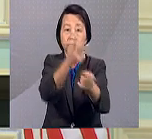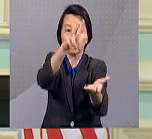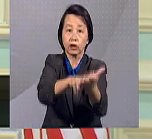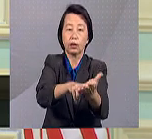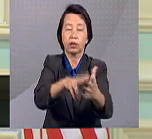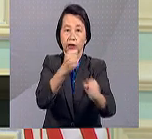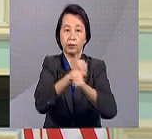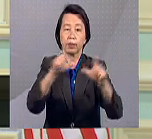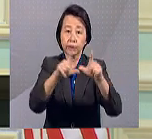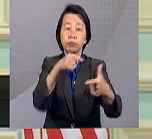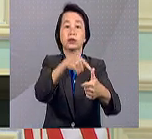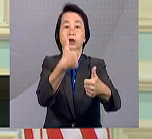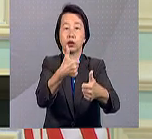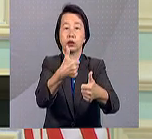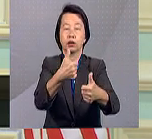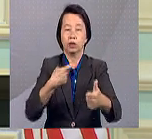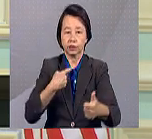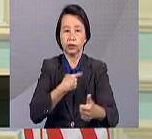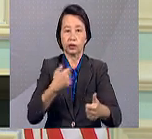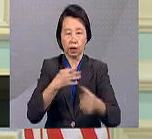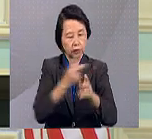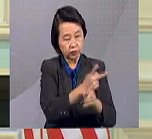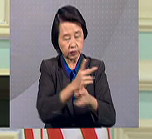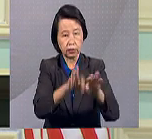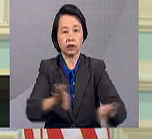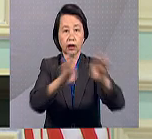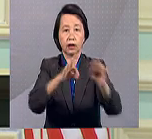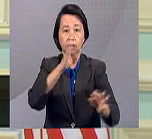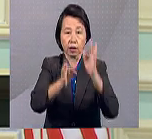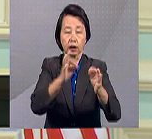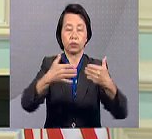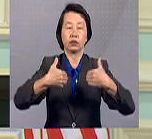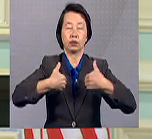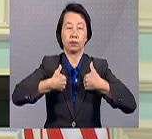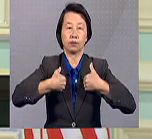mendapat permit pekerjaan. Dan kita juga menjaga kepentingan mereka apabila ada saja